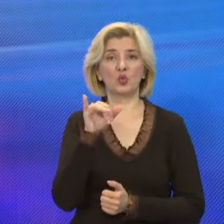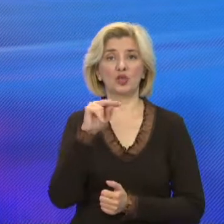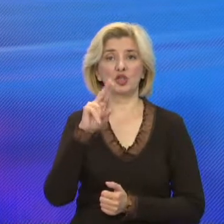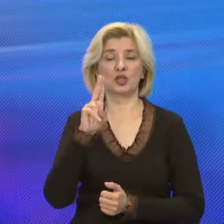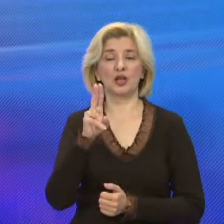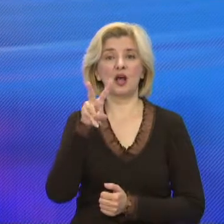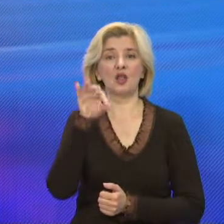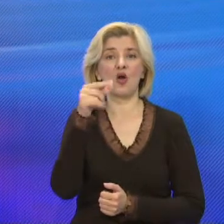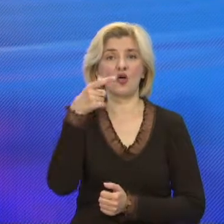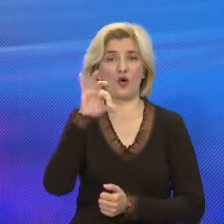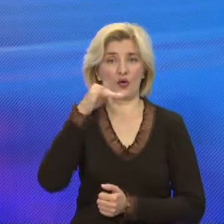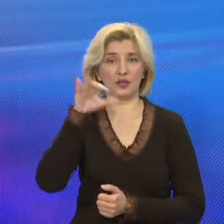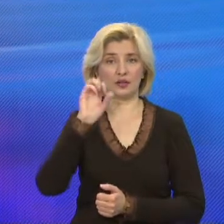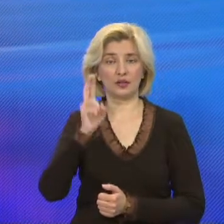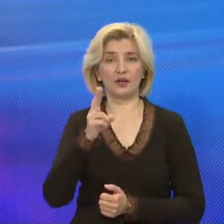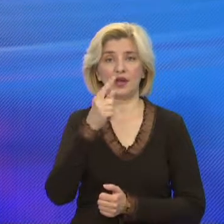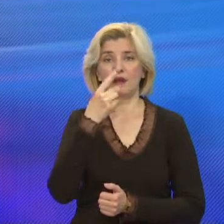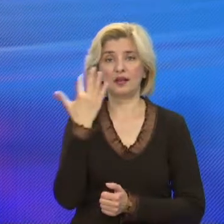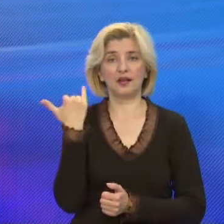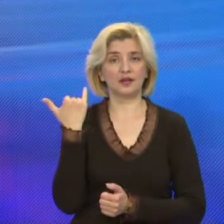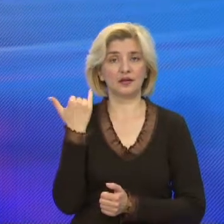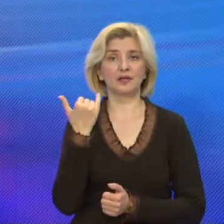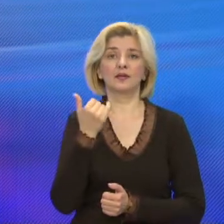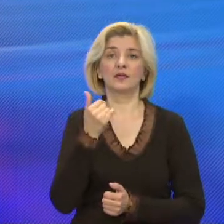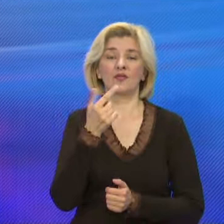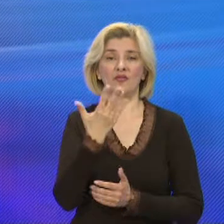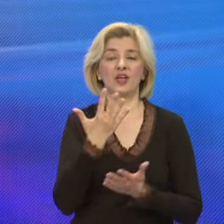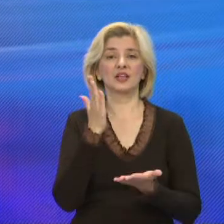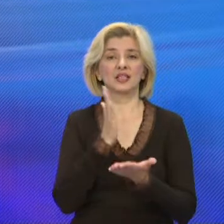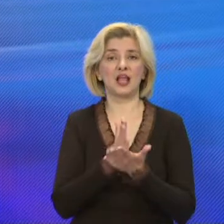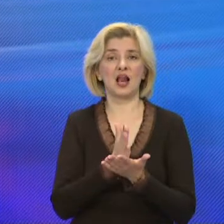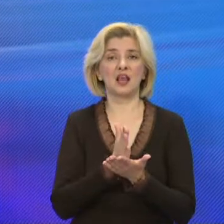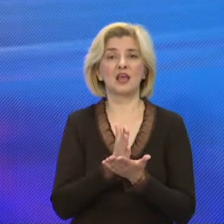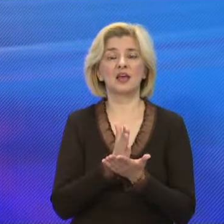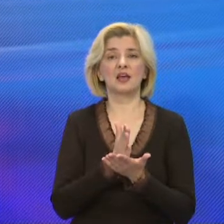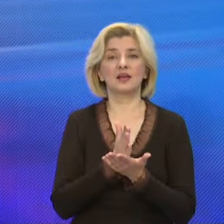Буквально вот несколько мгновений тому вы стали обладательницей